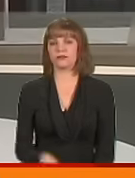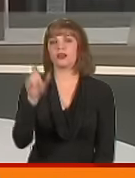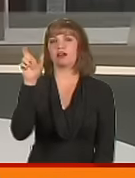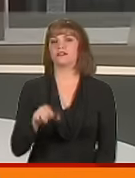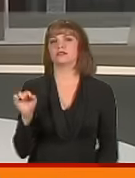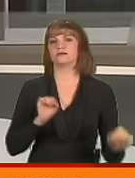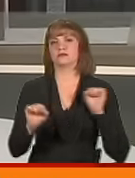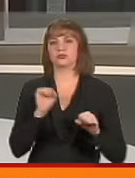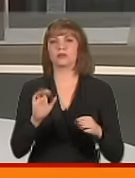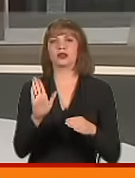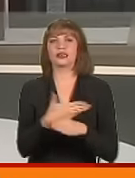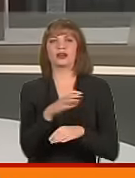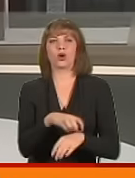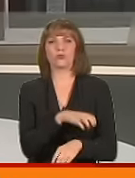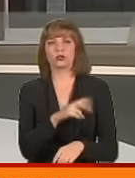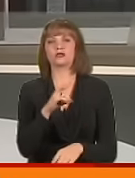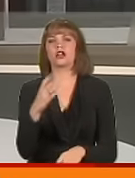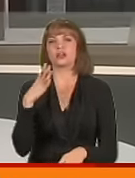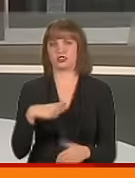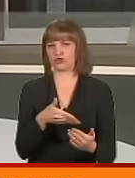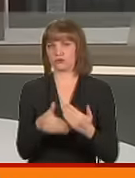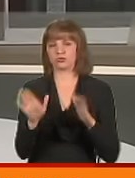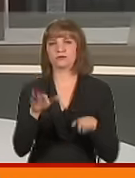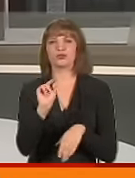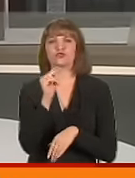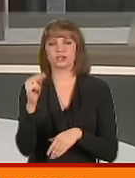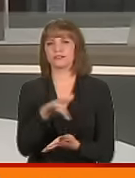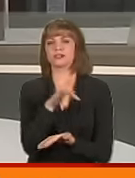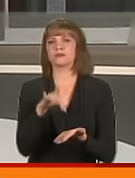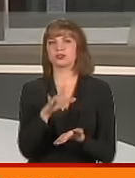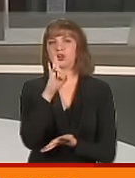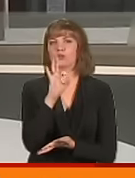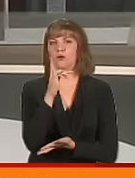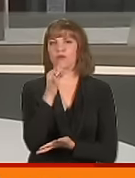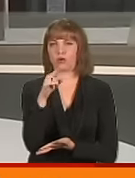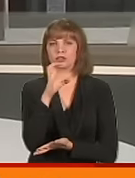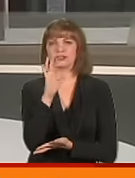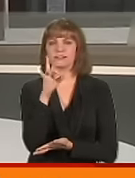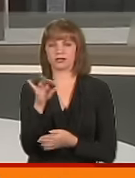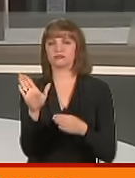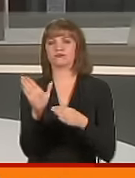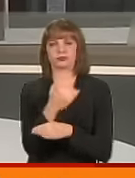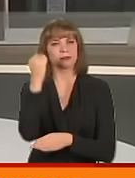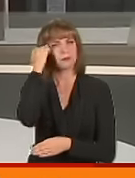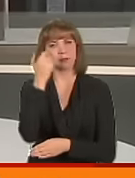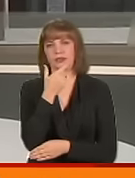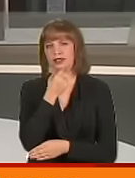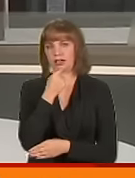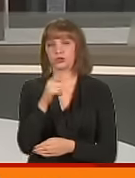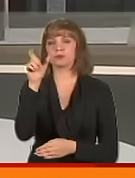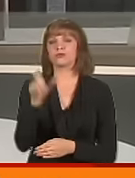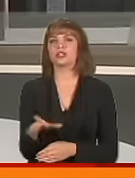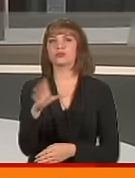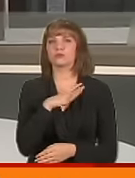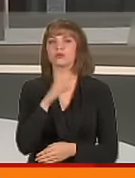Він пручався до комунізації та зрештою пішов. На Чернігівщині в містечку Новгороді Сіверському демонтували пам'ятник Леніну. Він